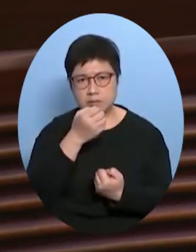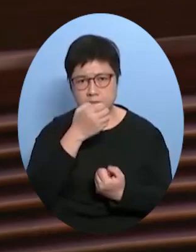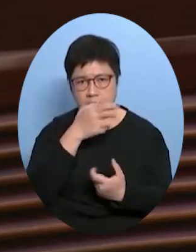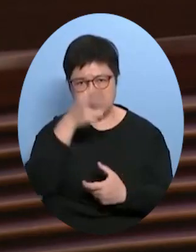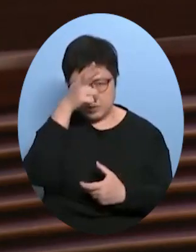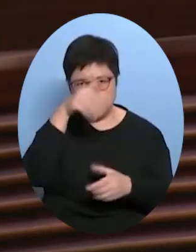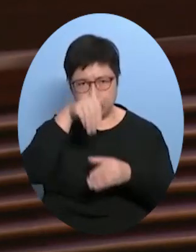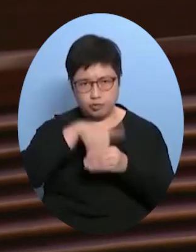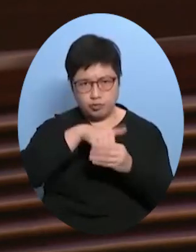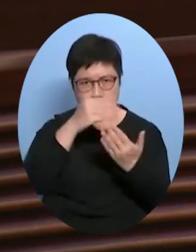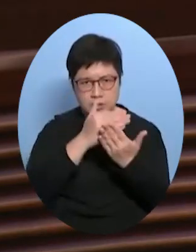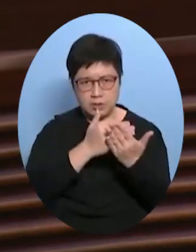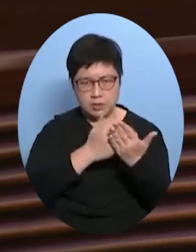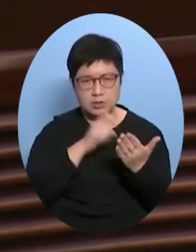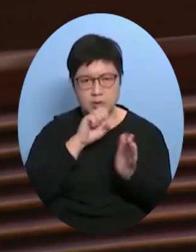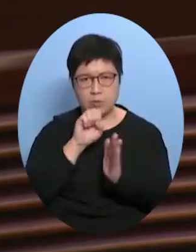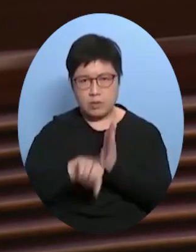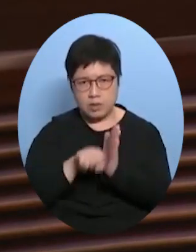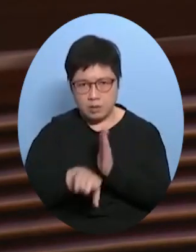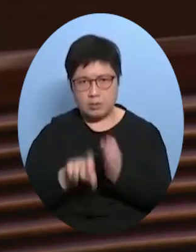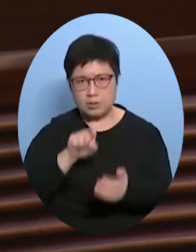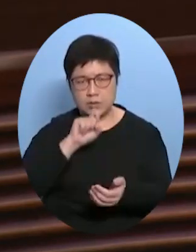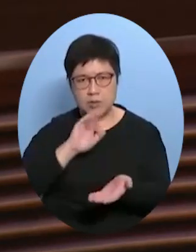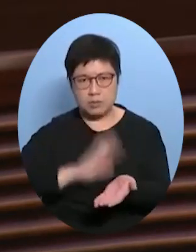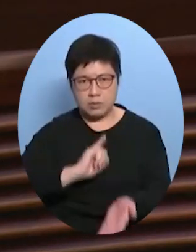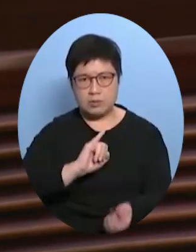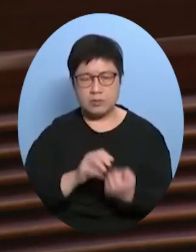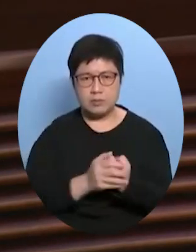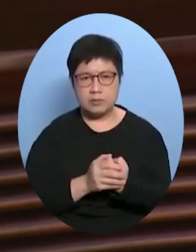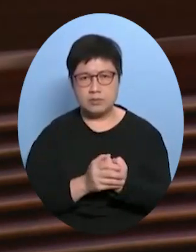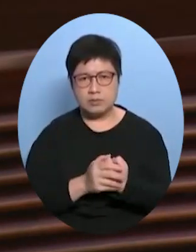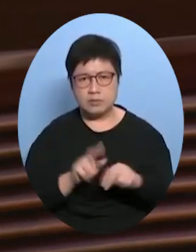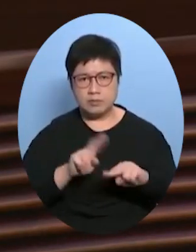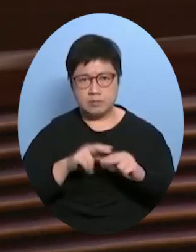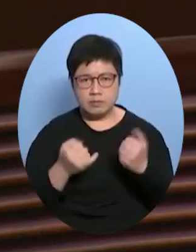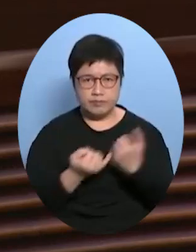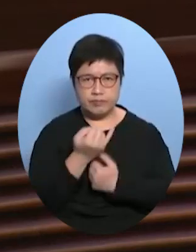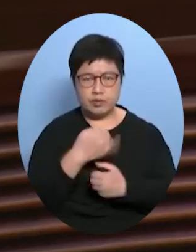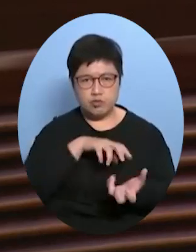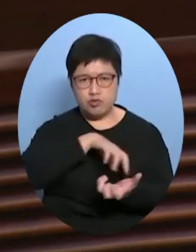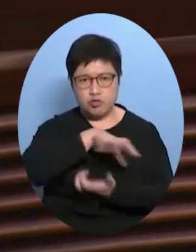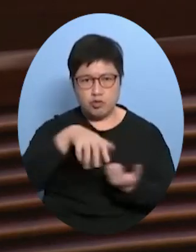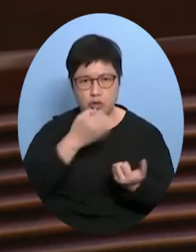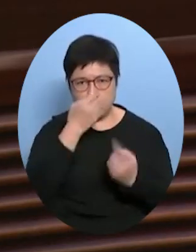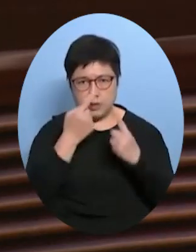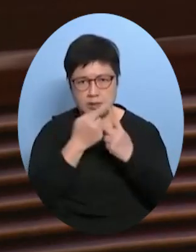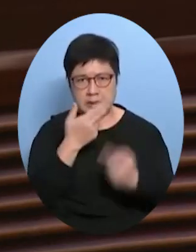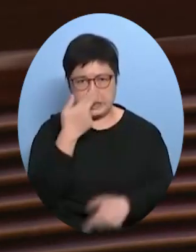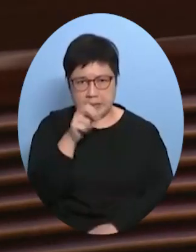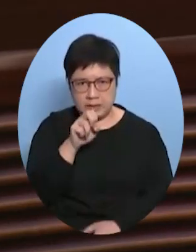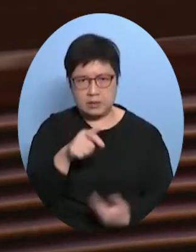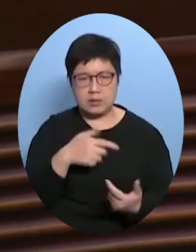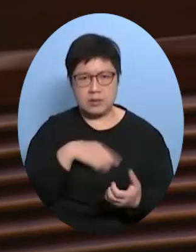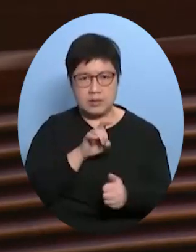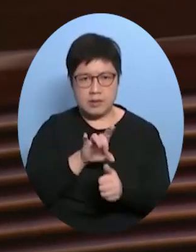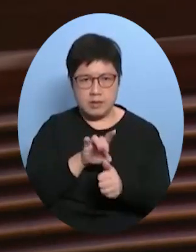度仍然存在缺陷和漏洞，一些反中亂港的分子仍然持續繼續利用